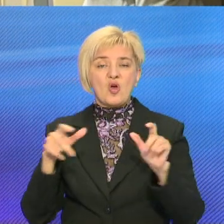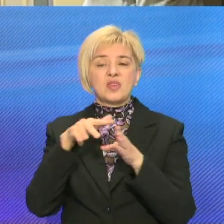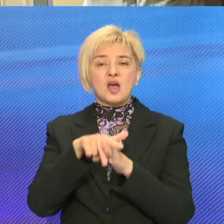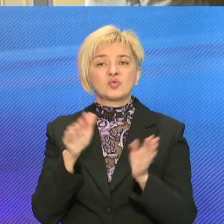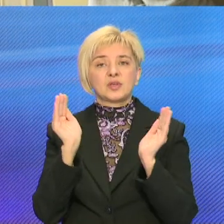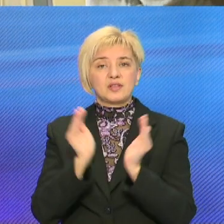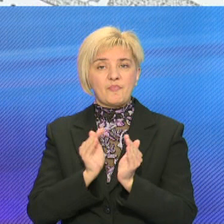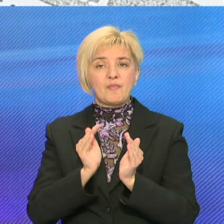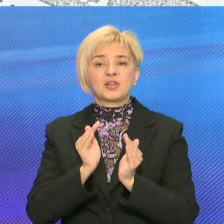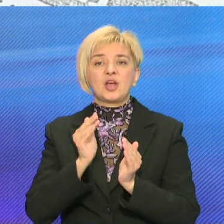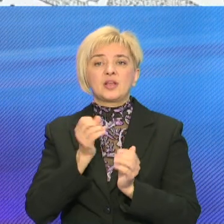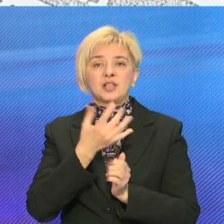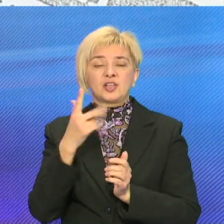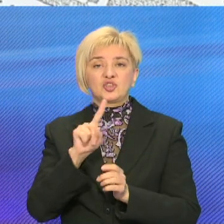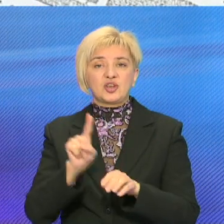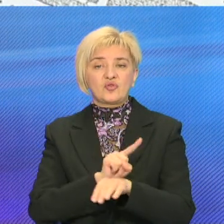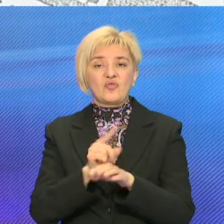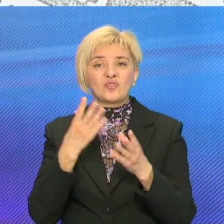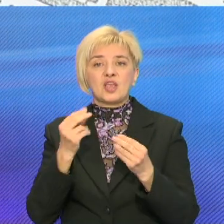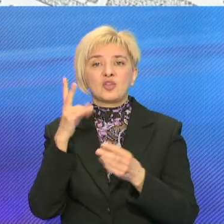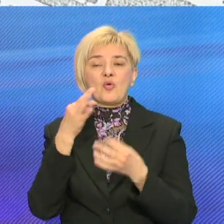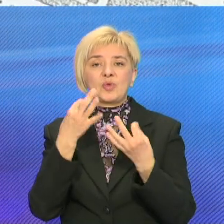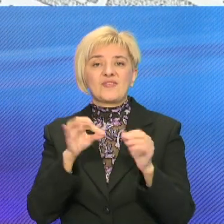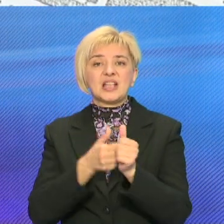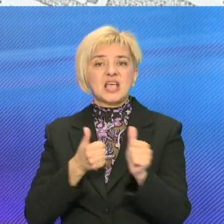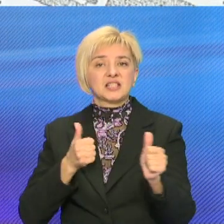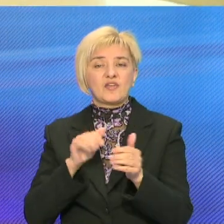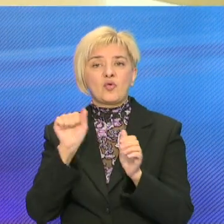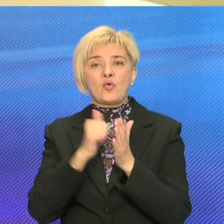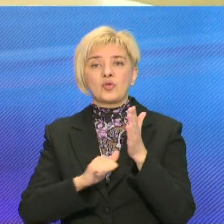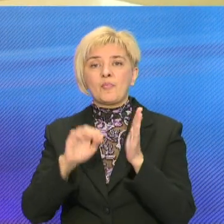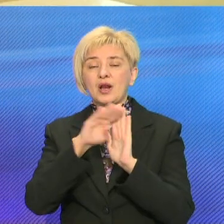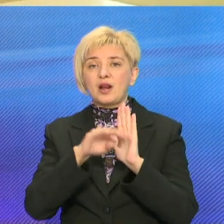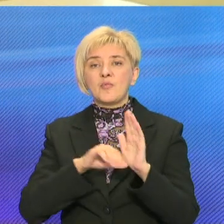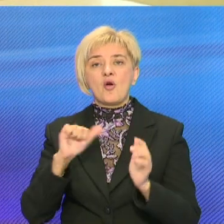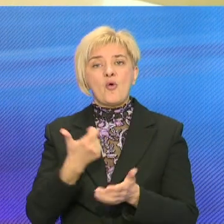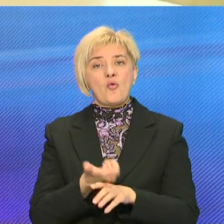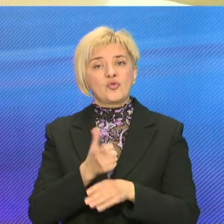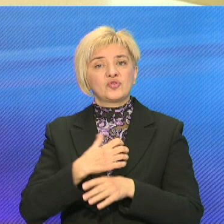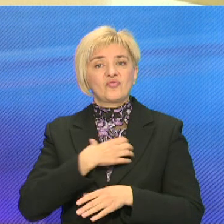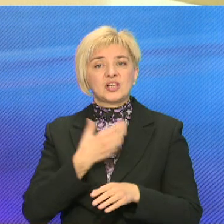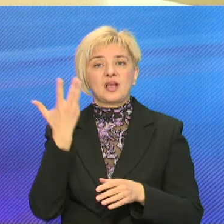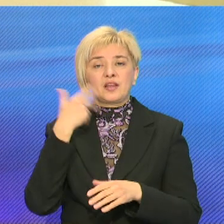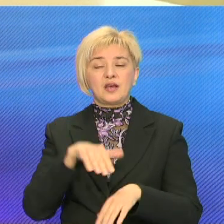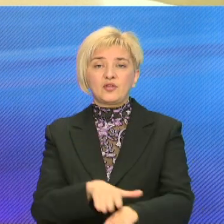день, але она позволяет не отставать от программы. Особливо это актуально, коли лечение должится несколько тыдняв.